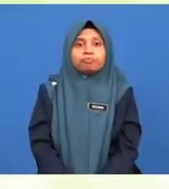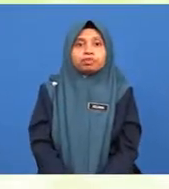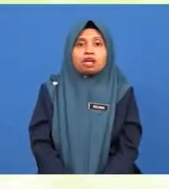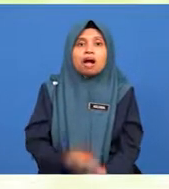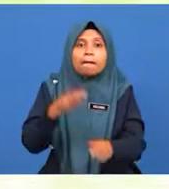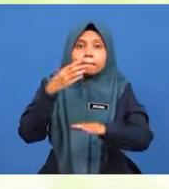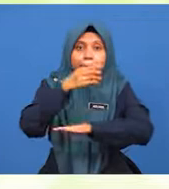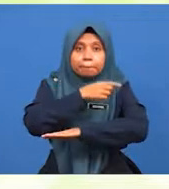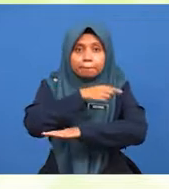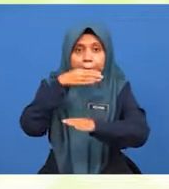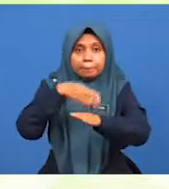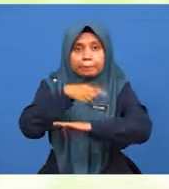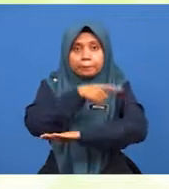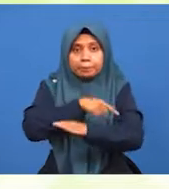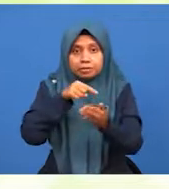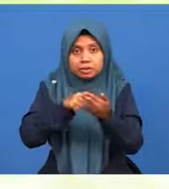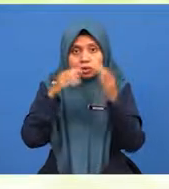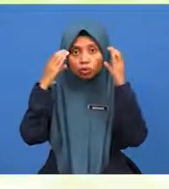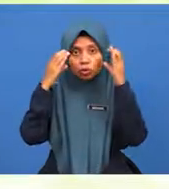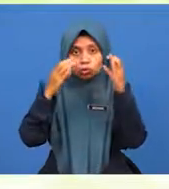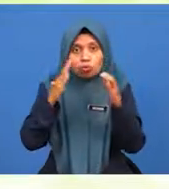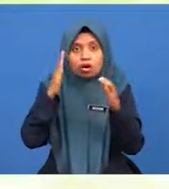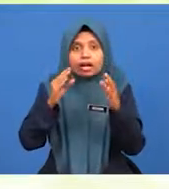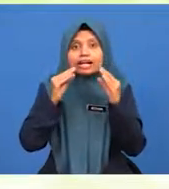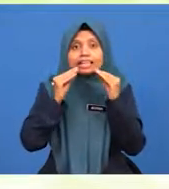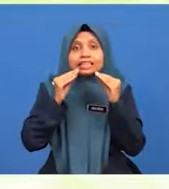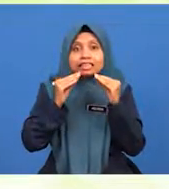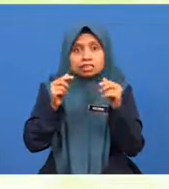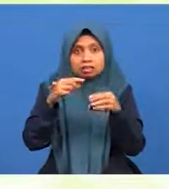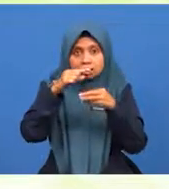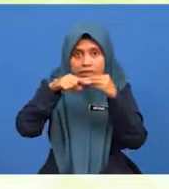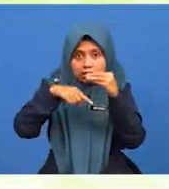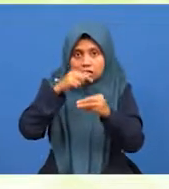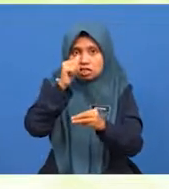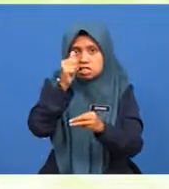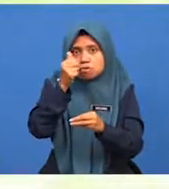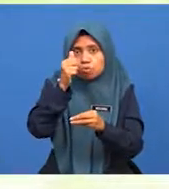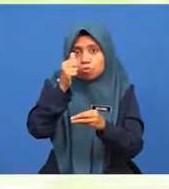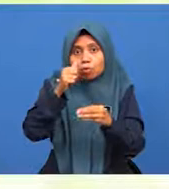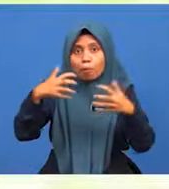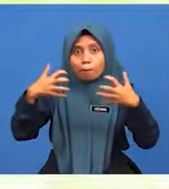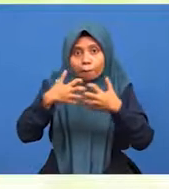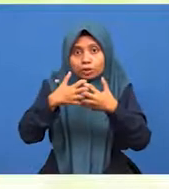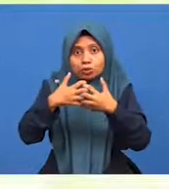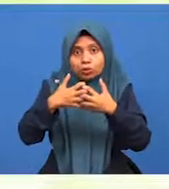Pada hari ini, cikgu akan mengajar tentang 10 penjodoh bilangan iaitu